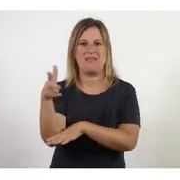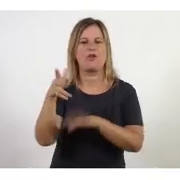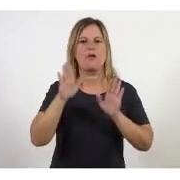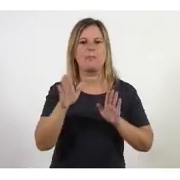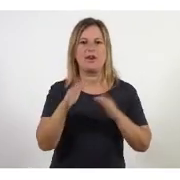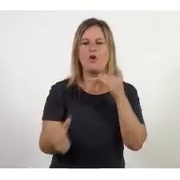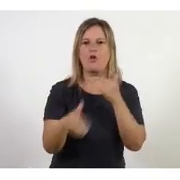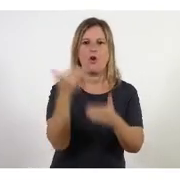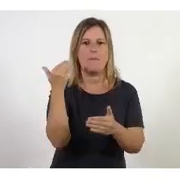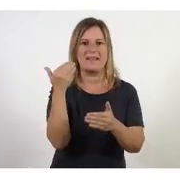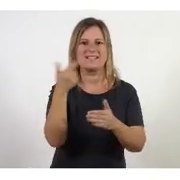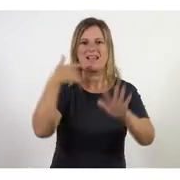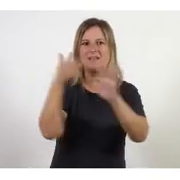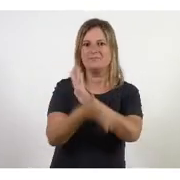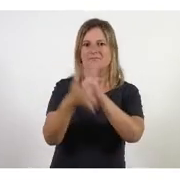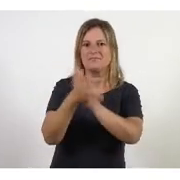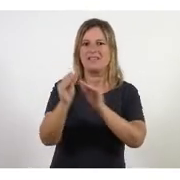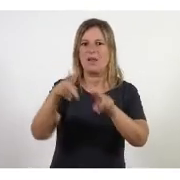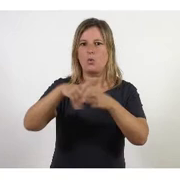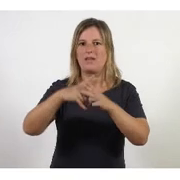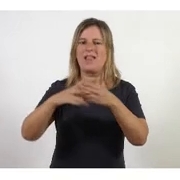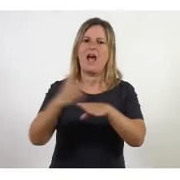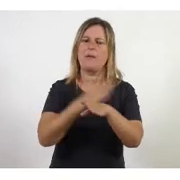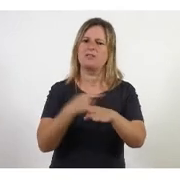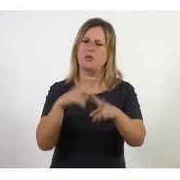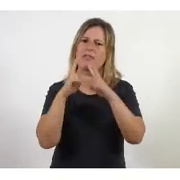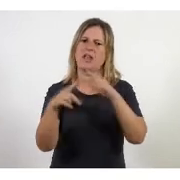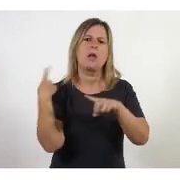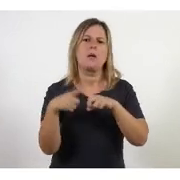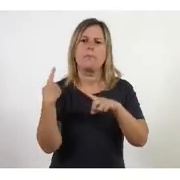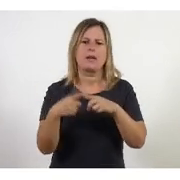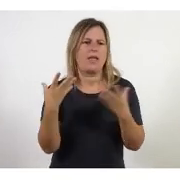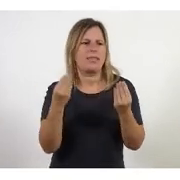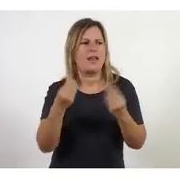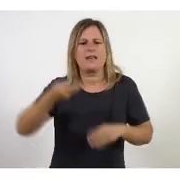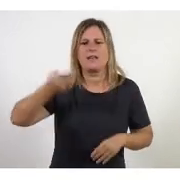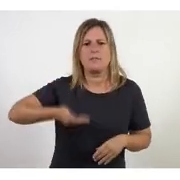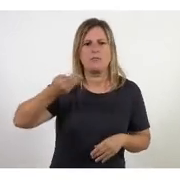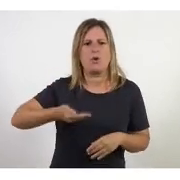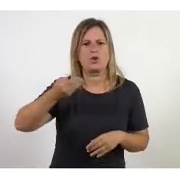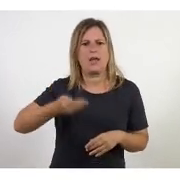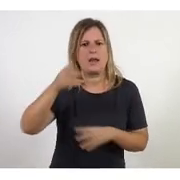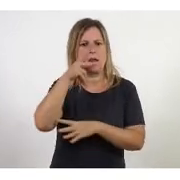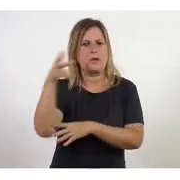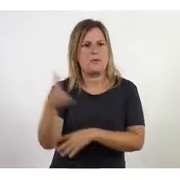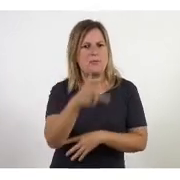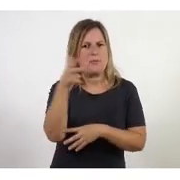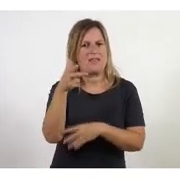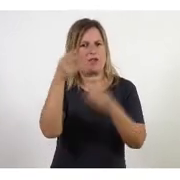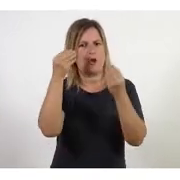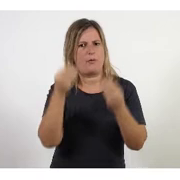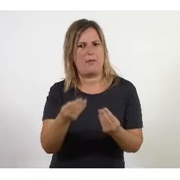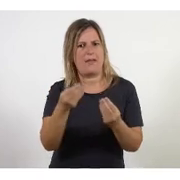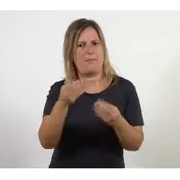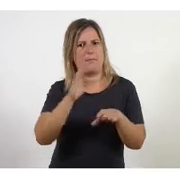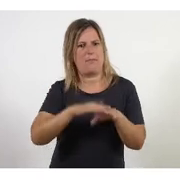de començar a que ens expliquis el teu taller, per què és tan important fer vídeos o per què és important tenir un vídeo i que ens ajudi a